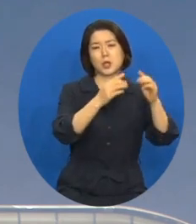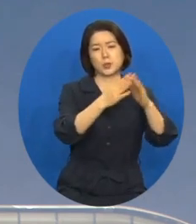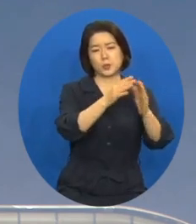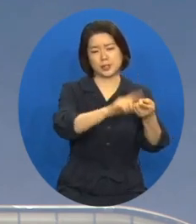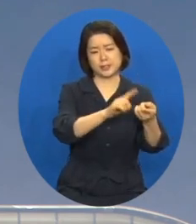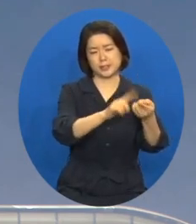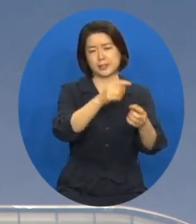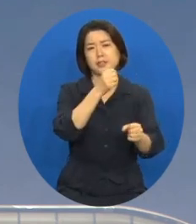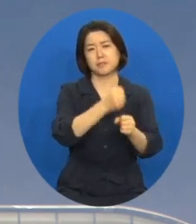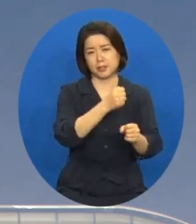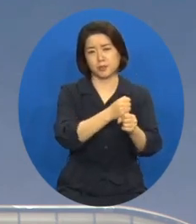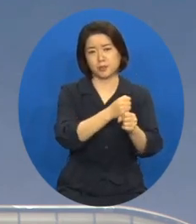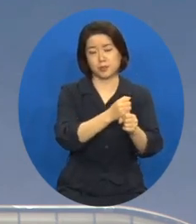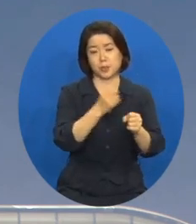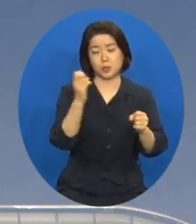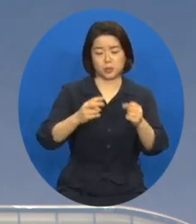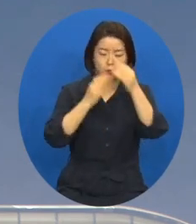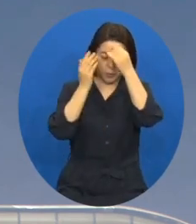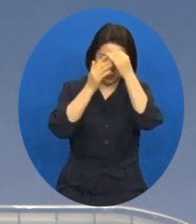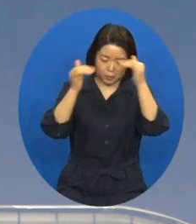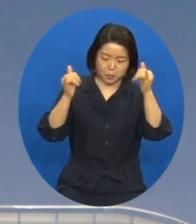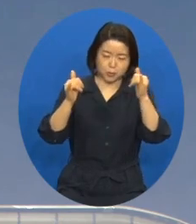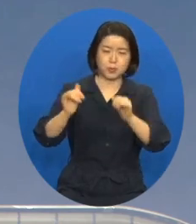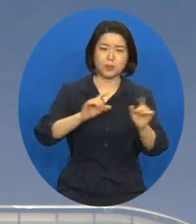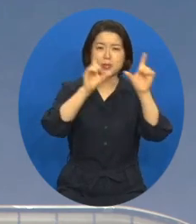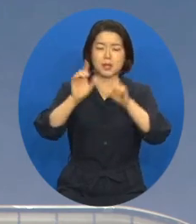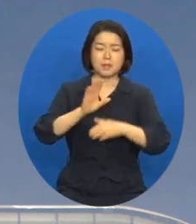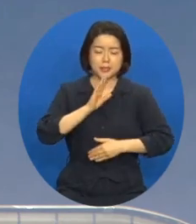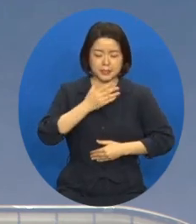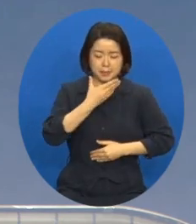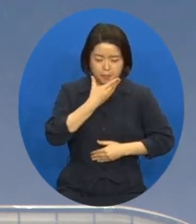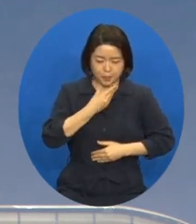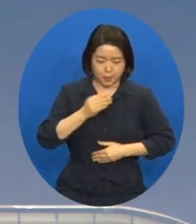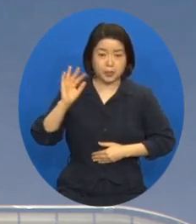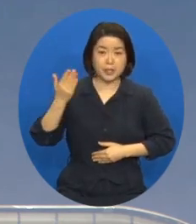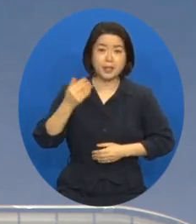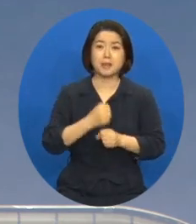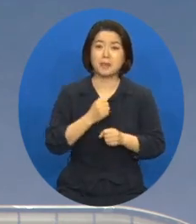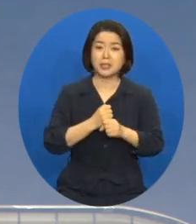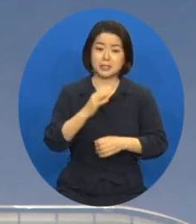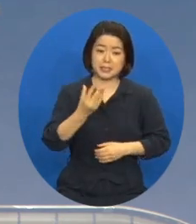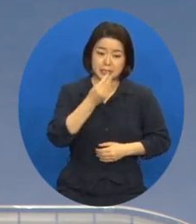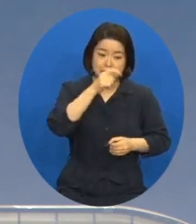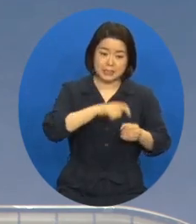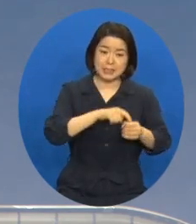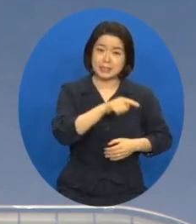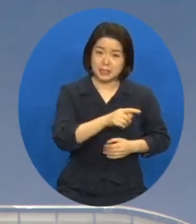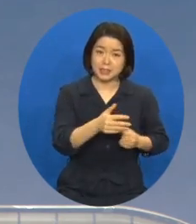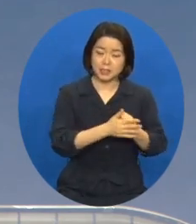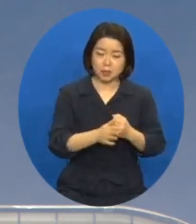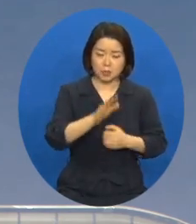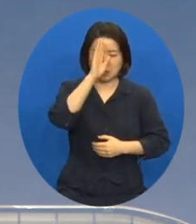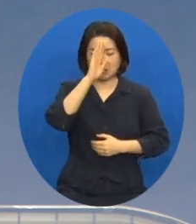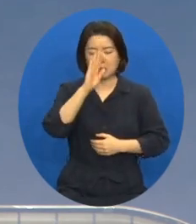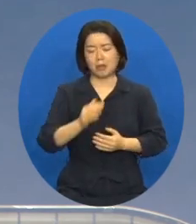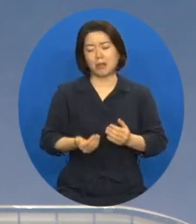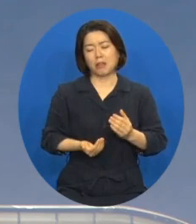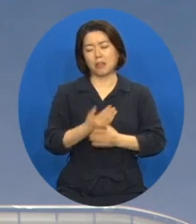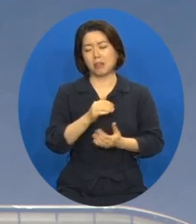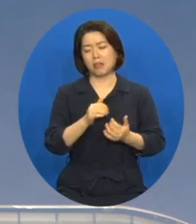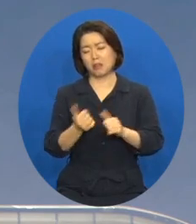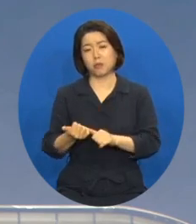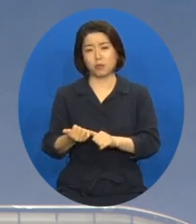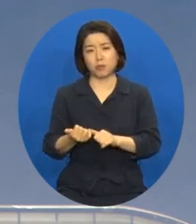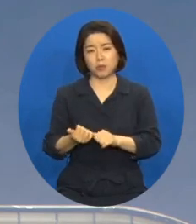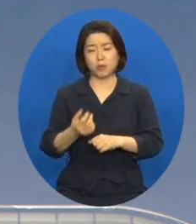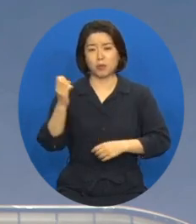교회답게 만들고 성도들의 삶을 정말 복되게 하는 이 성찬 때문에 오히려 병들어 죽는 사람도 생기고